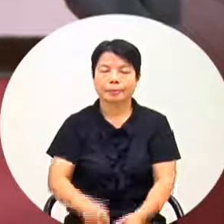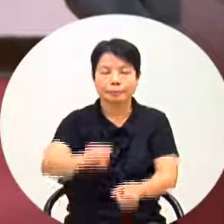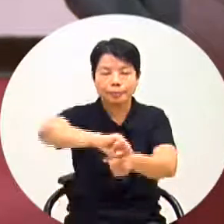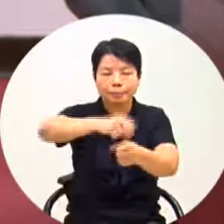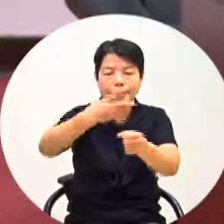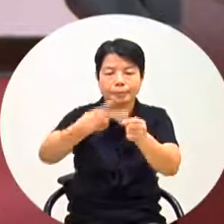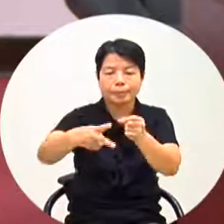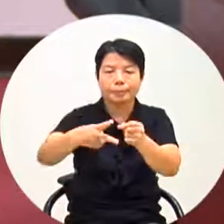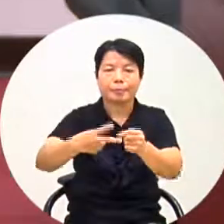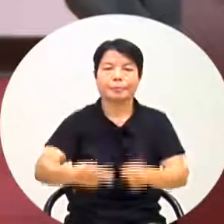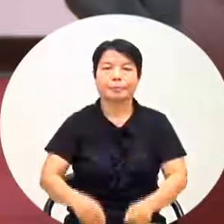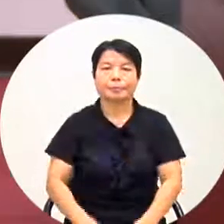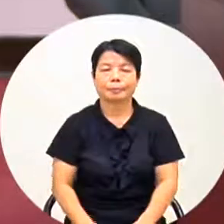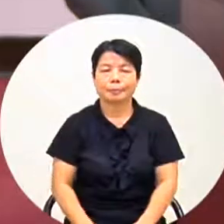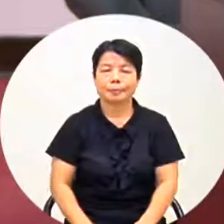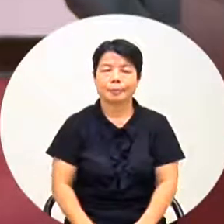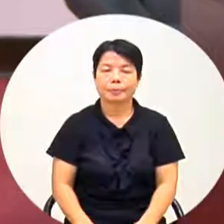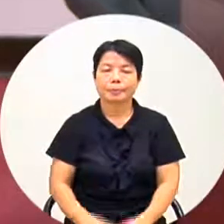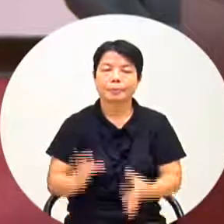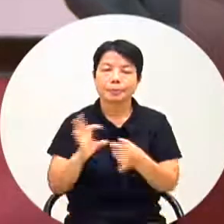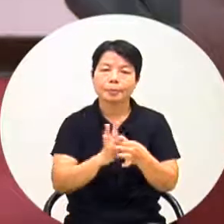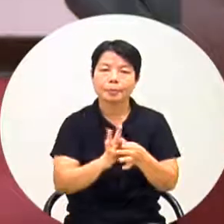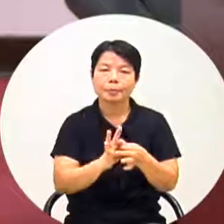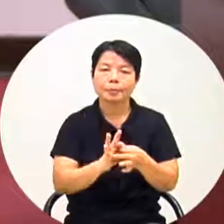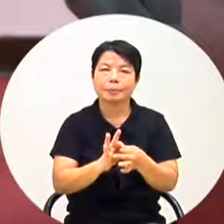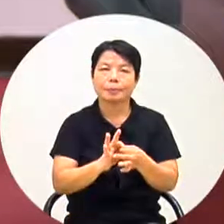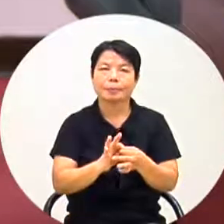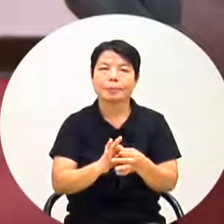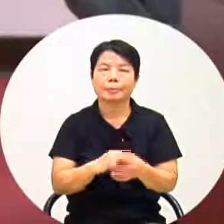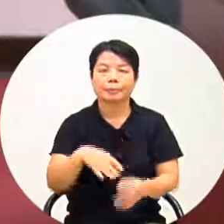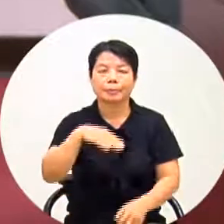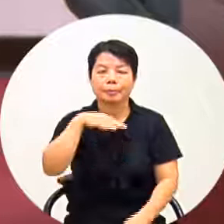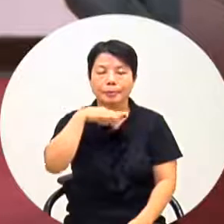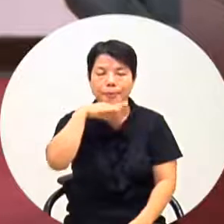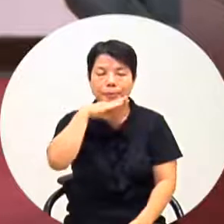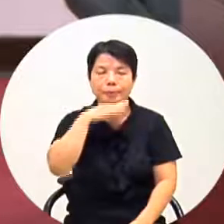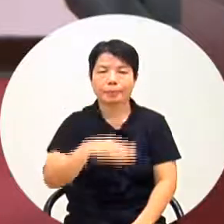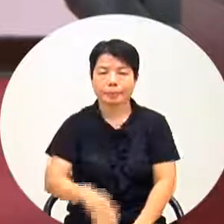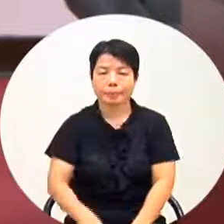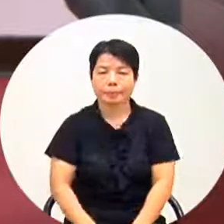再给两分钟。 谢谢，因为后面等我们的